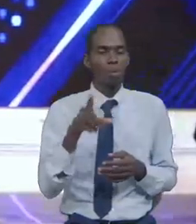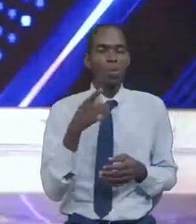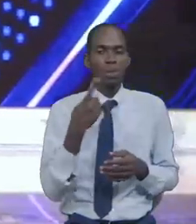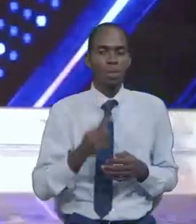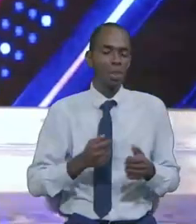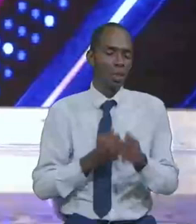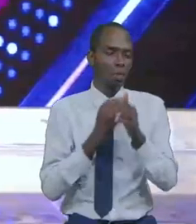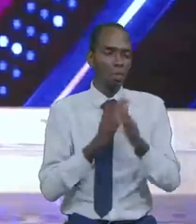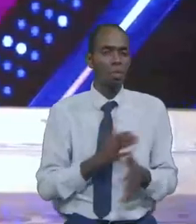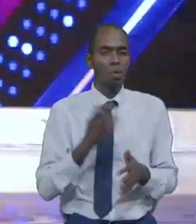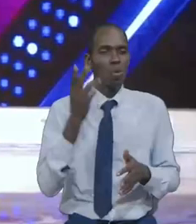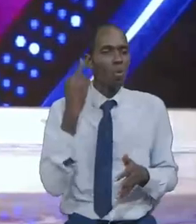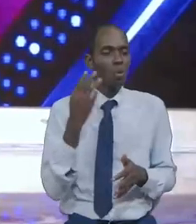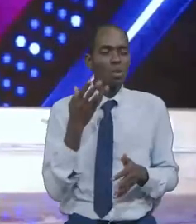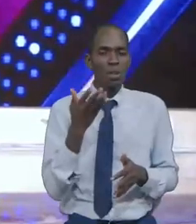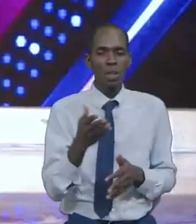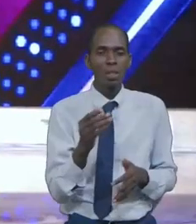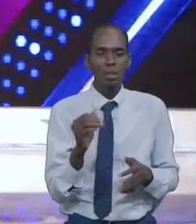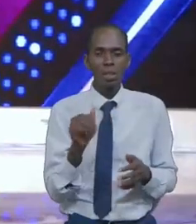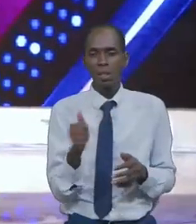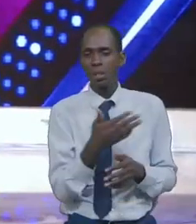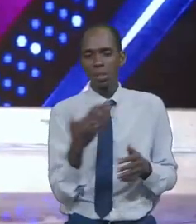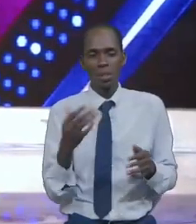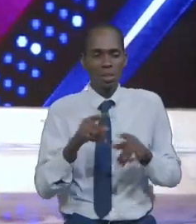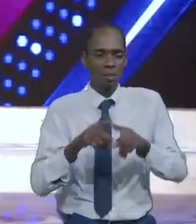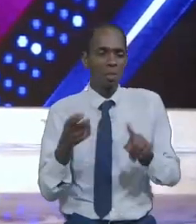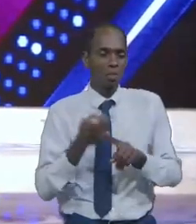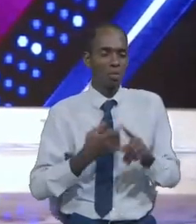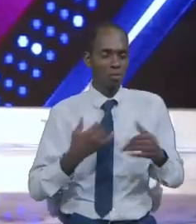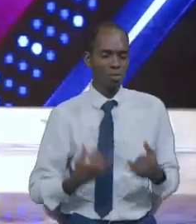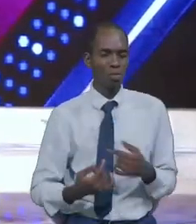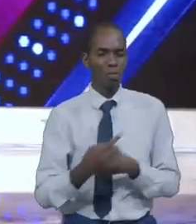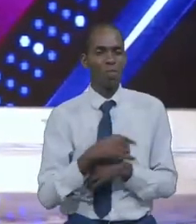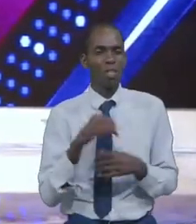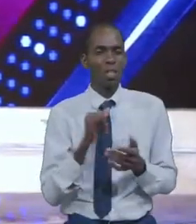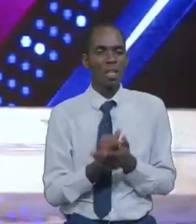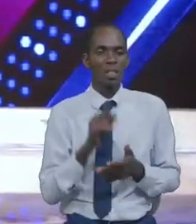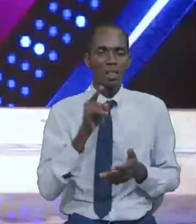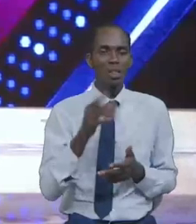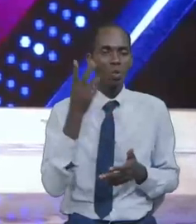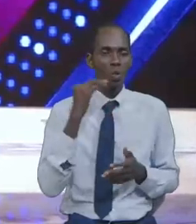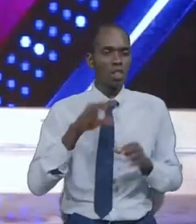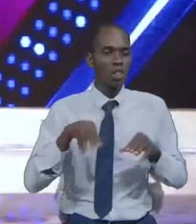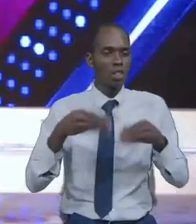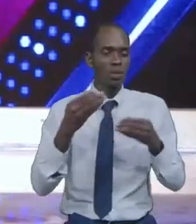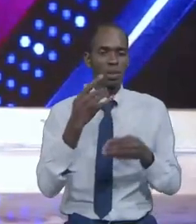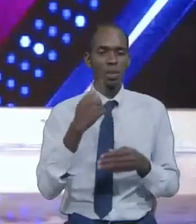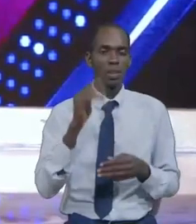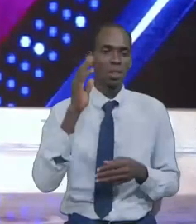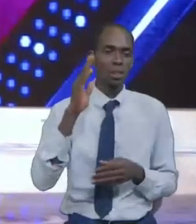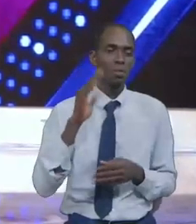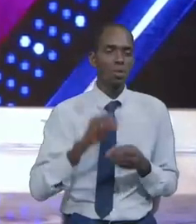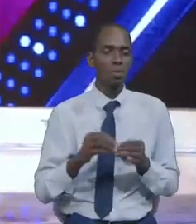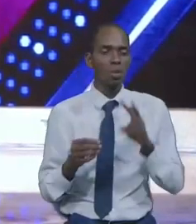et de sa conviction n'était rien d'autre que le jour présent. Que maintenant il donne le témoignage. Deuxième partie, si on